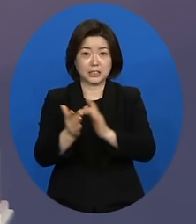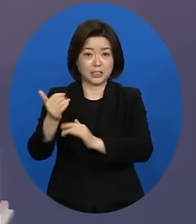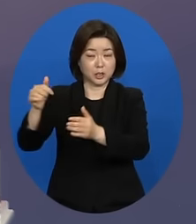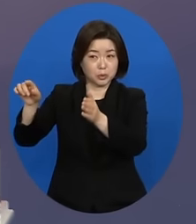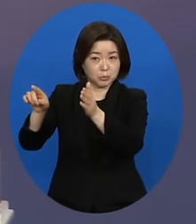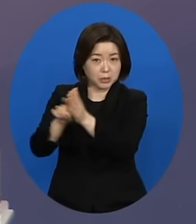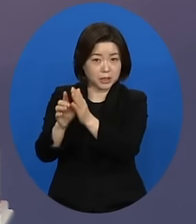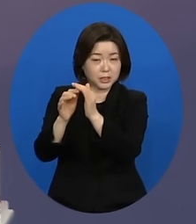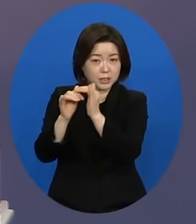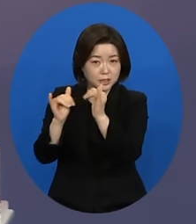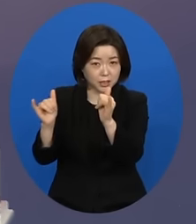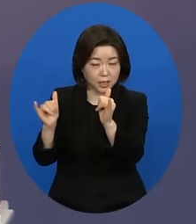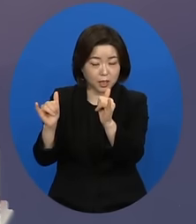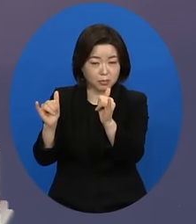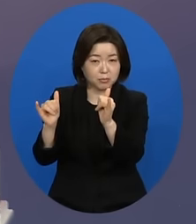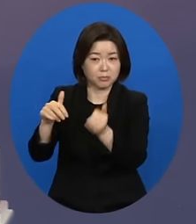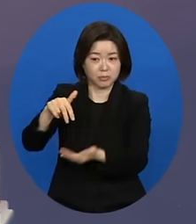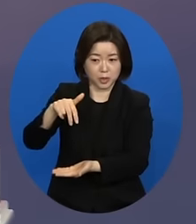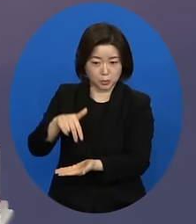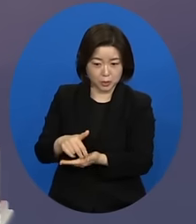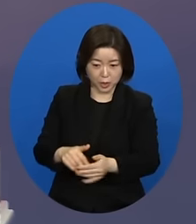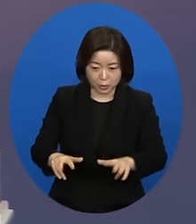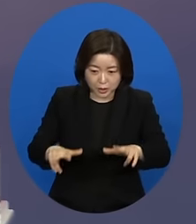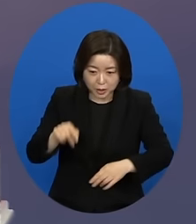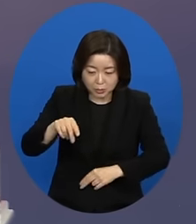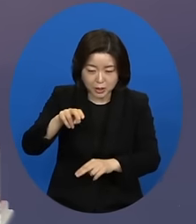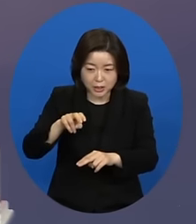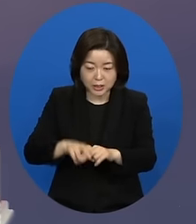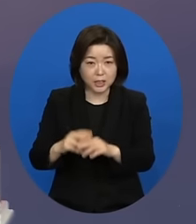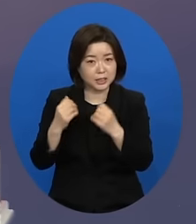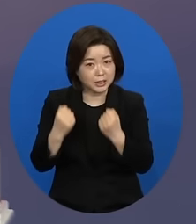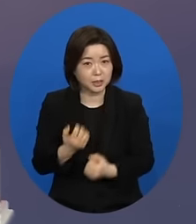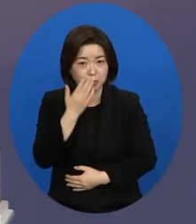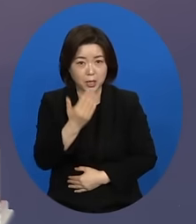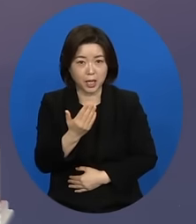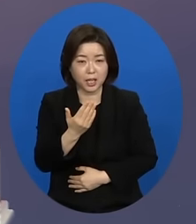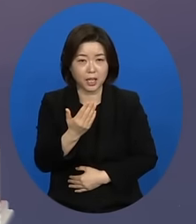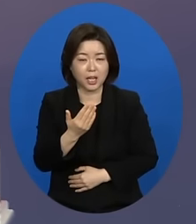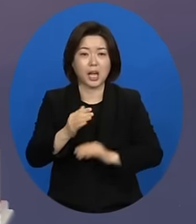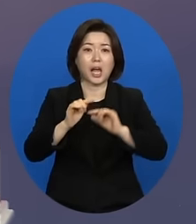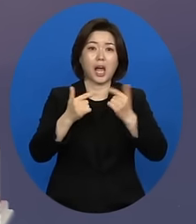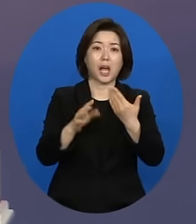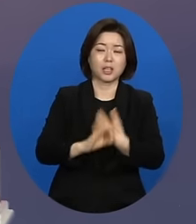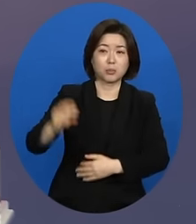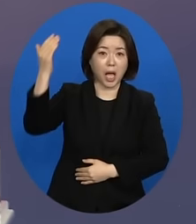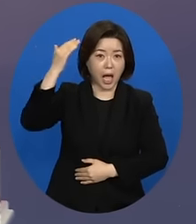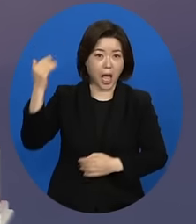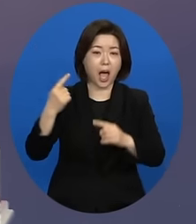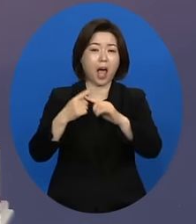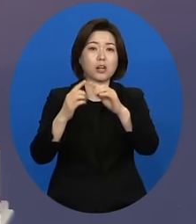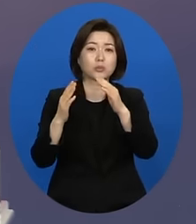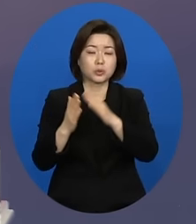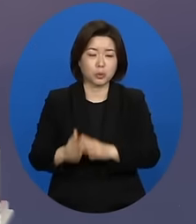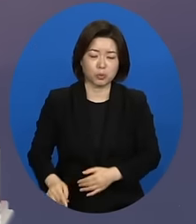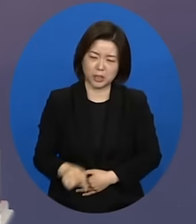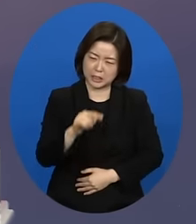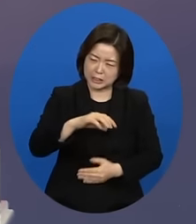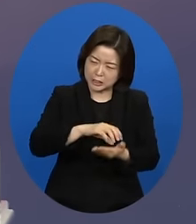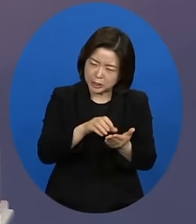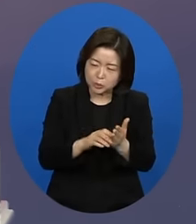그리스도인으로서 그 자리를 지켜갈까요? 아니면 한국 교회가 이